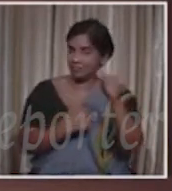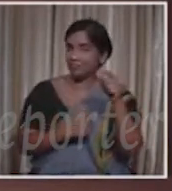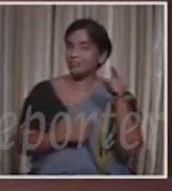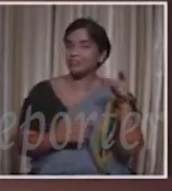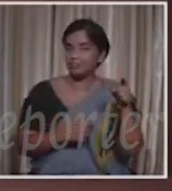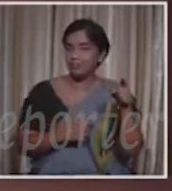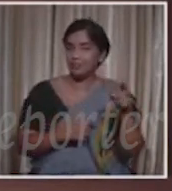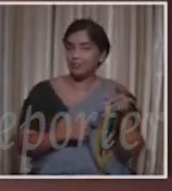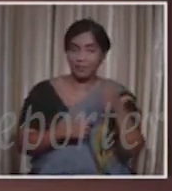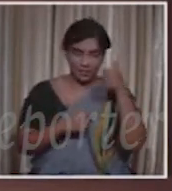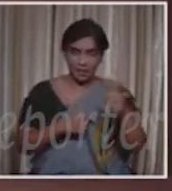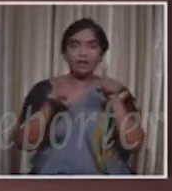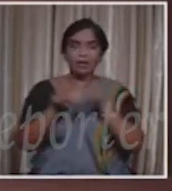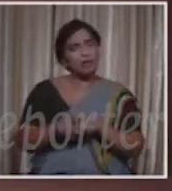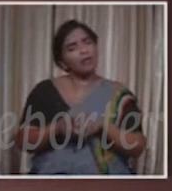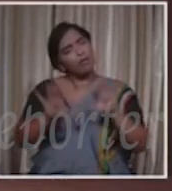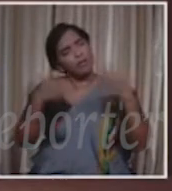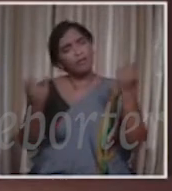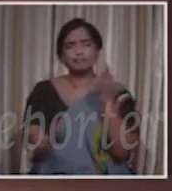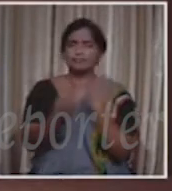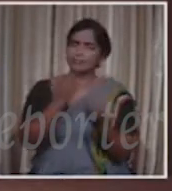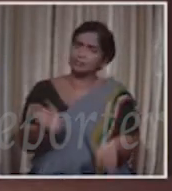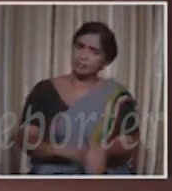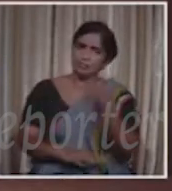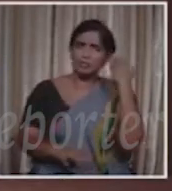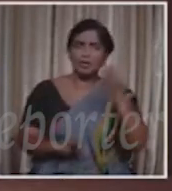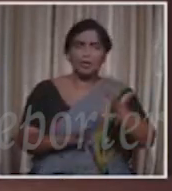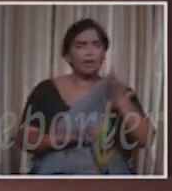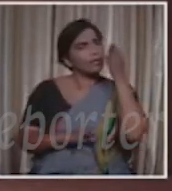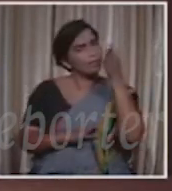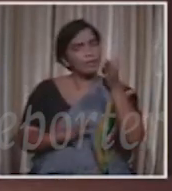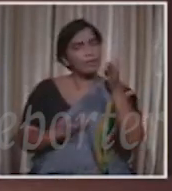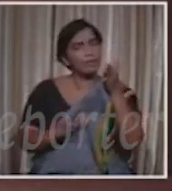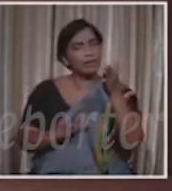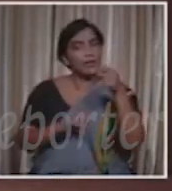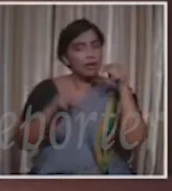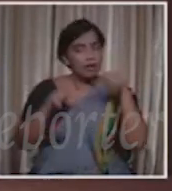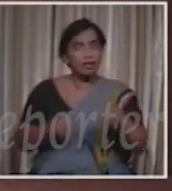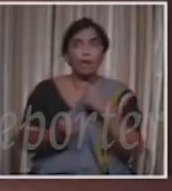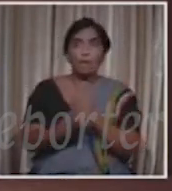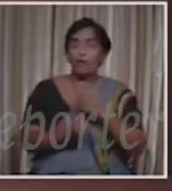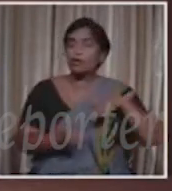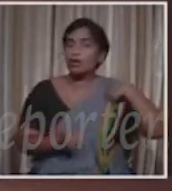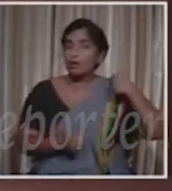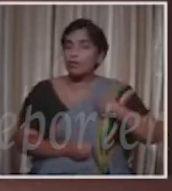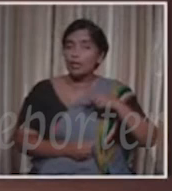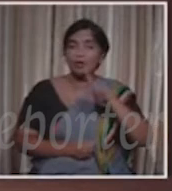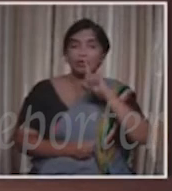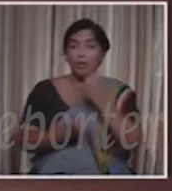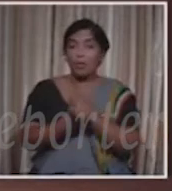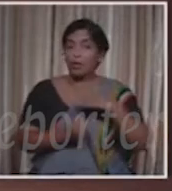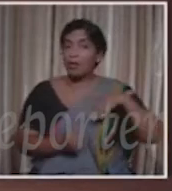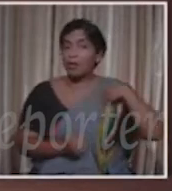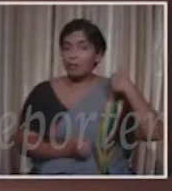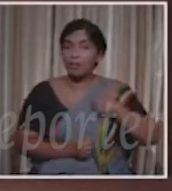තමුනාසෙලා අද පොලිස්පතිවරයා මොකද කියන්නේ පොලිස්පතිවරයා කියන පොලිස් ස්ථාන 184කින් istana dekakata